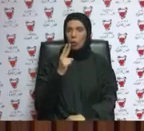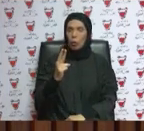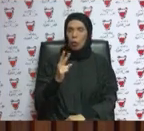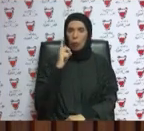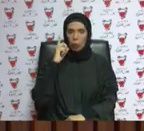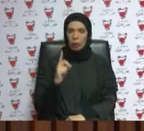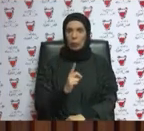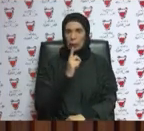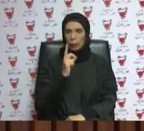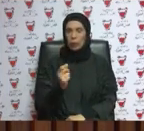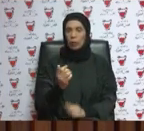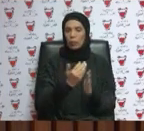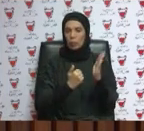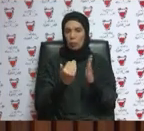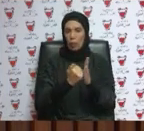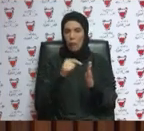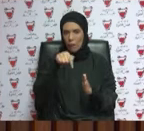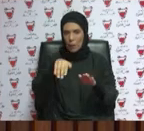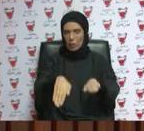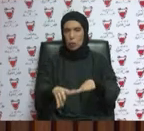رأي لجنة الشؤون المالية والاقتصادية بالمجلس.